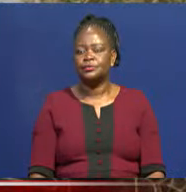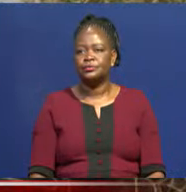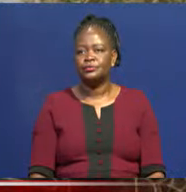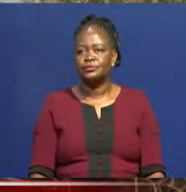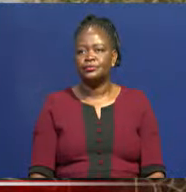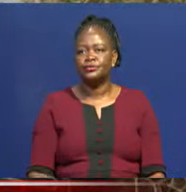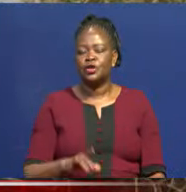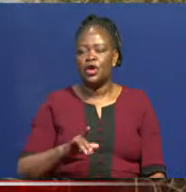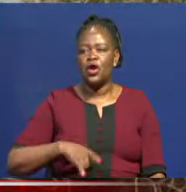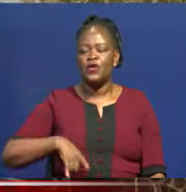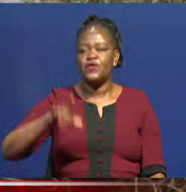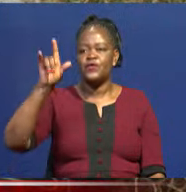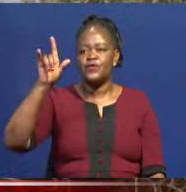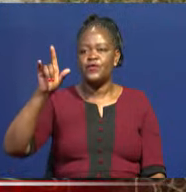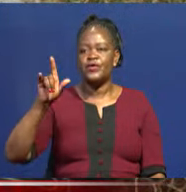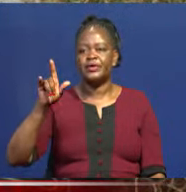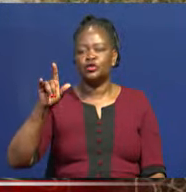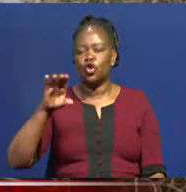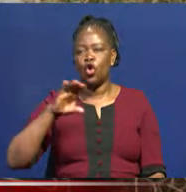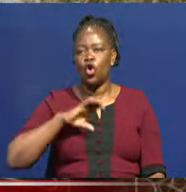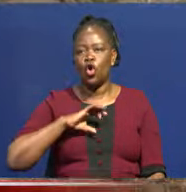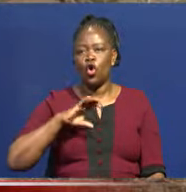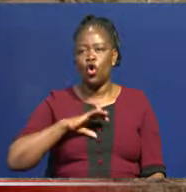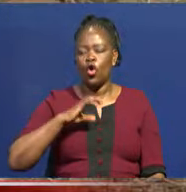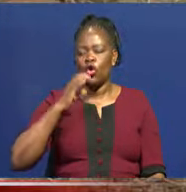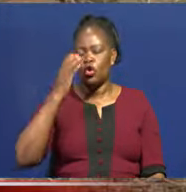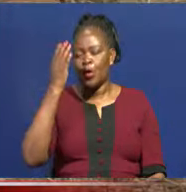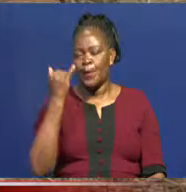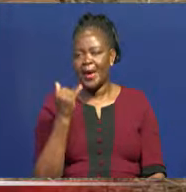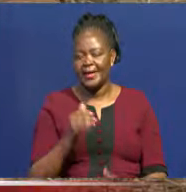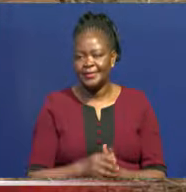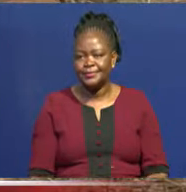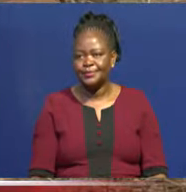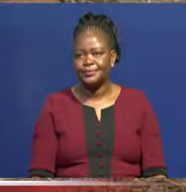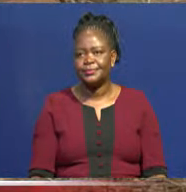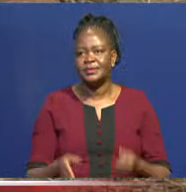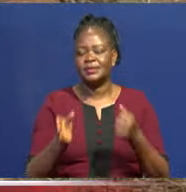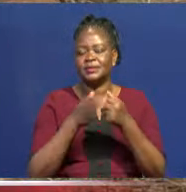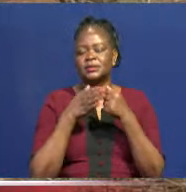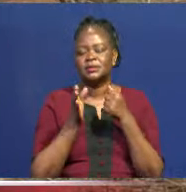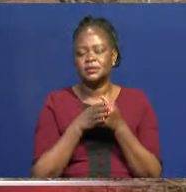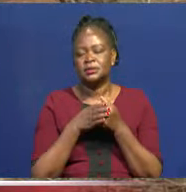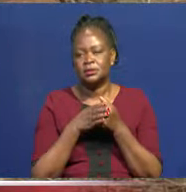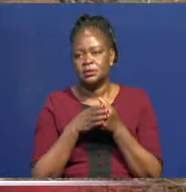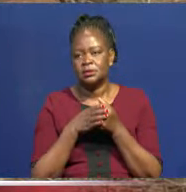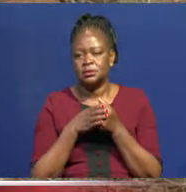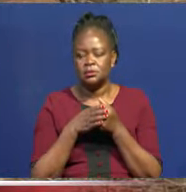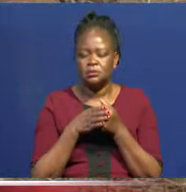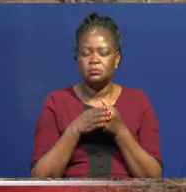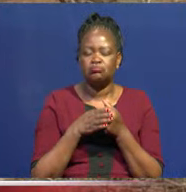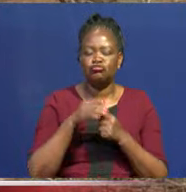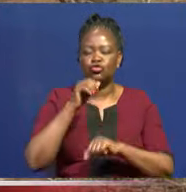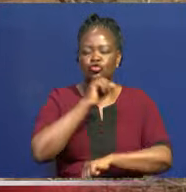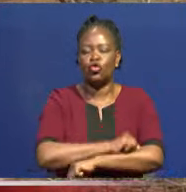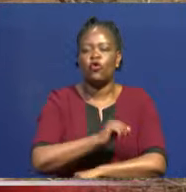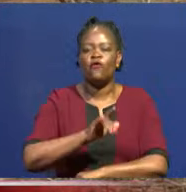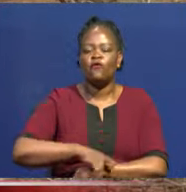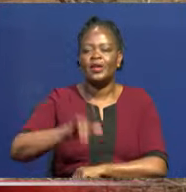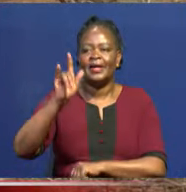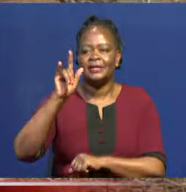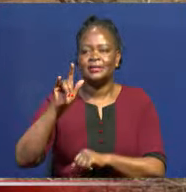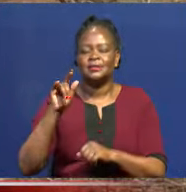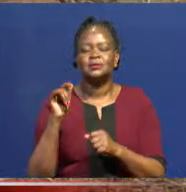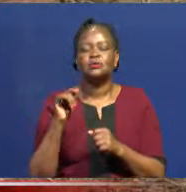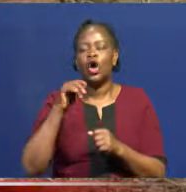Ndege ndogo aina ya Cessna inayomilikiwa na chuo cha mafunzo ya urubani cha 99s iliyotapakaa katika sehemu hii ya mbuga